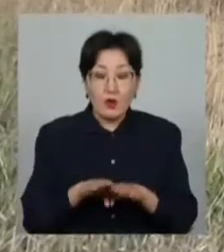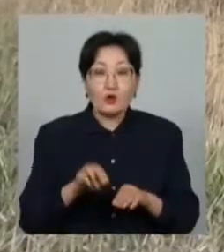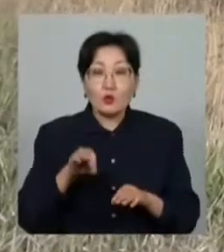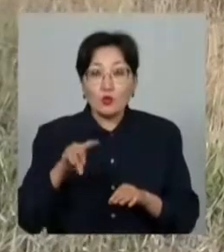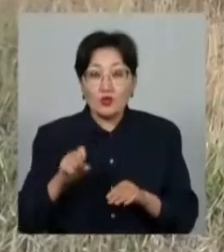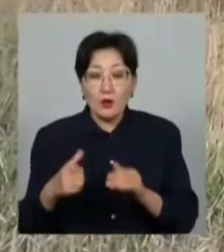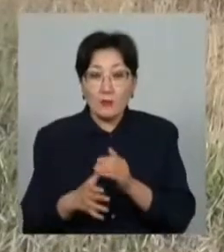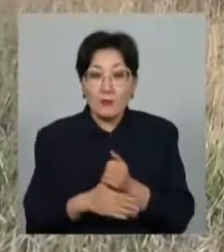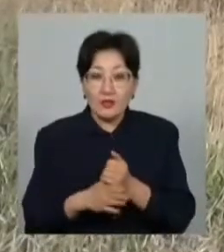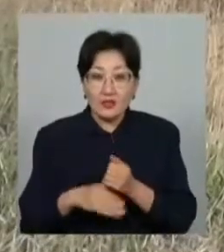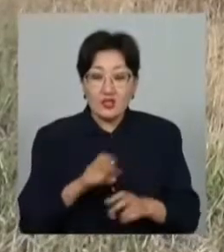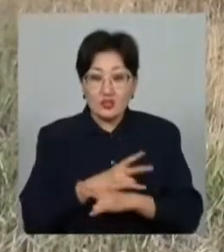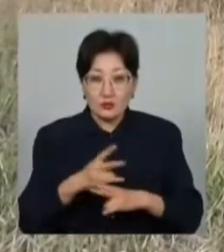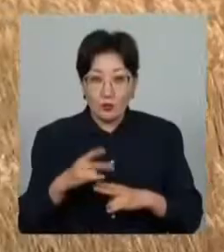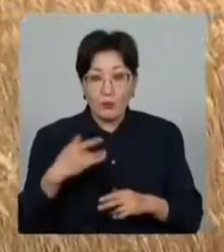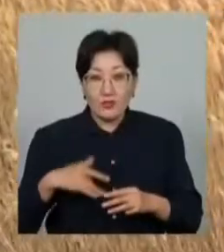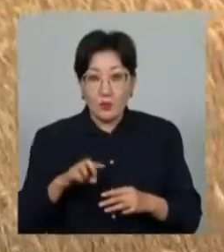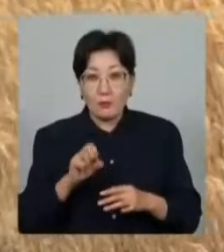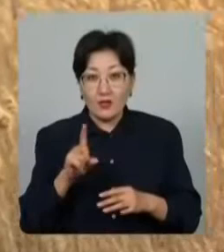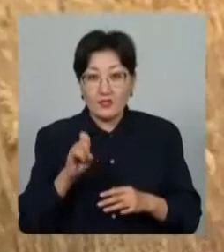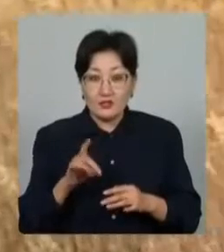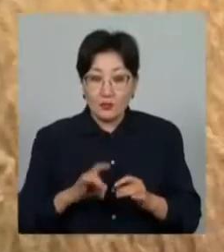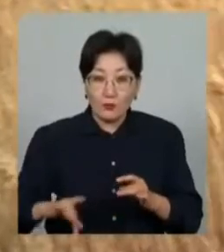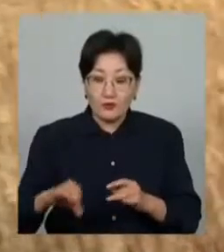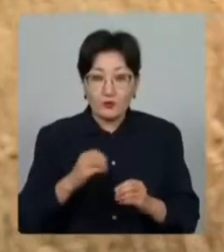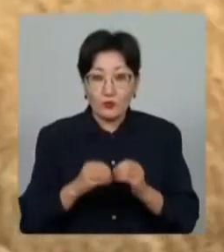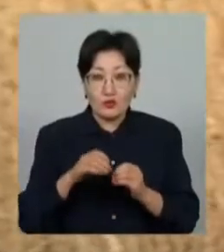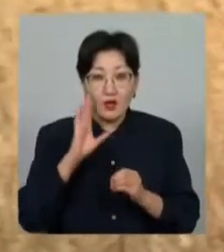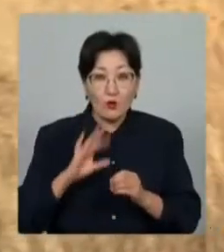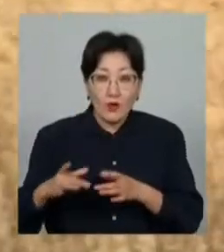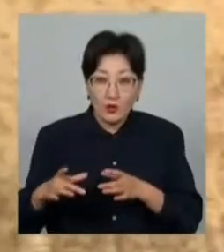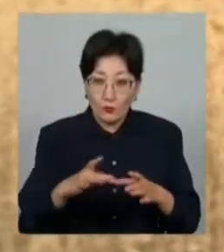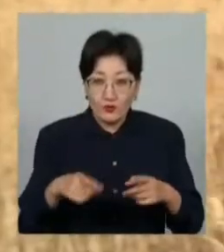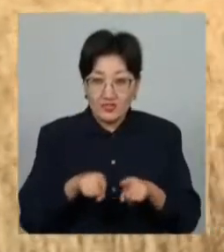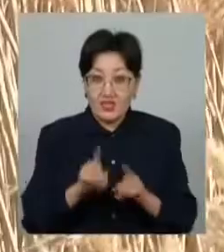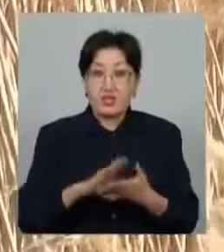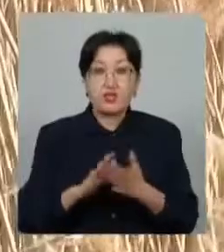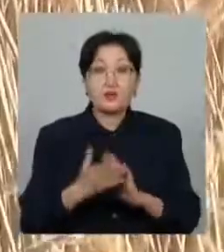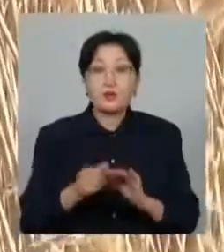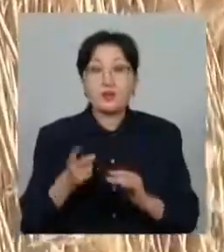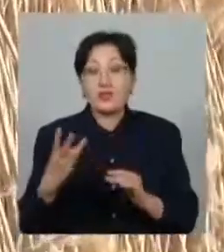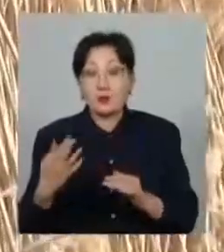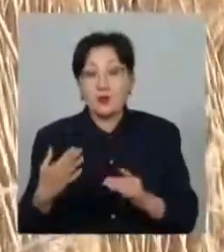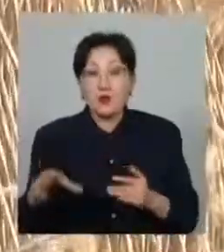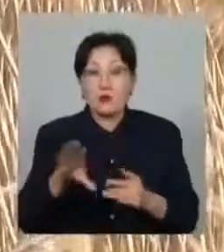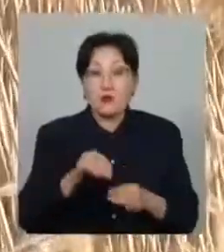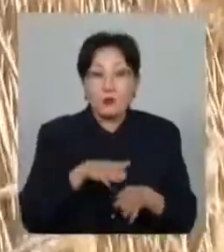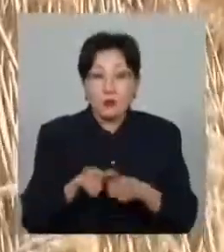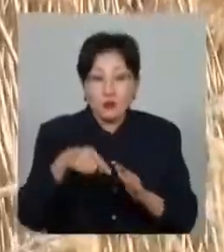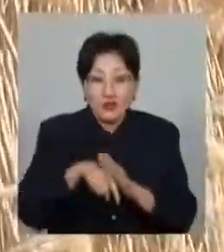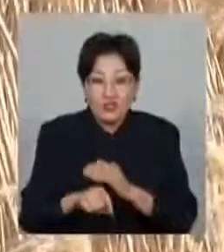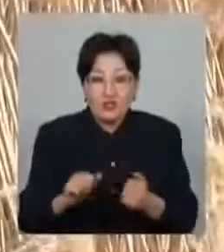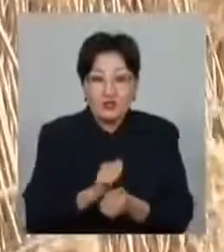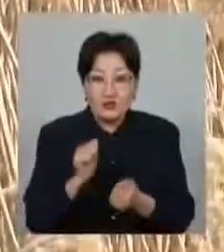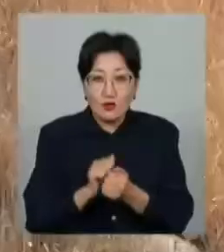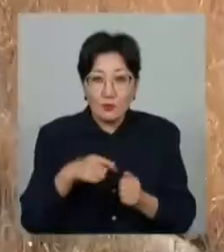тонналап балық қырылған сәт. Жамбыл және Байзақ ауданындағы 10 шақты көлде осындай жағдай. Бүгінде кейбірінің табаны мүлдем құрғап, ішін